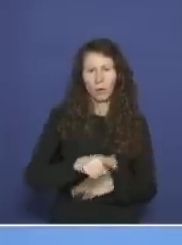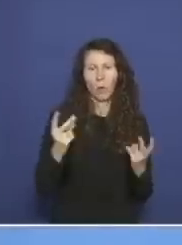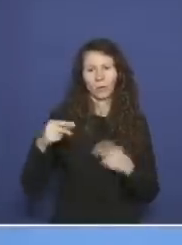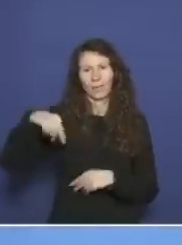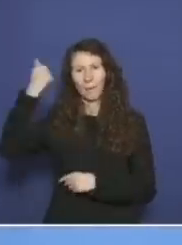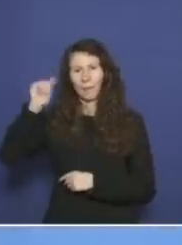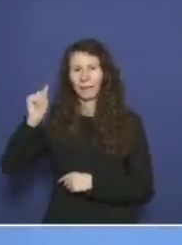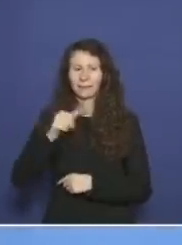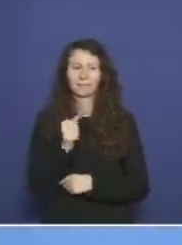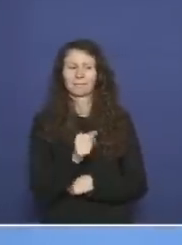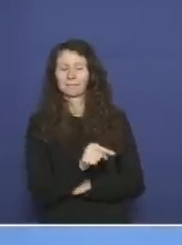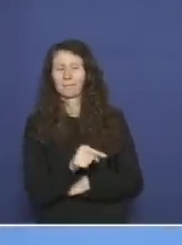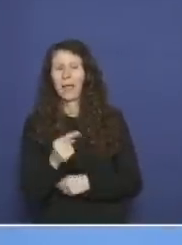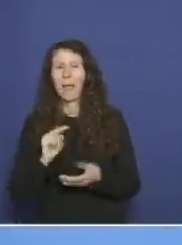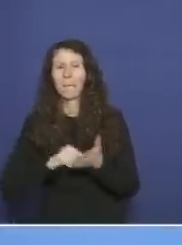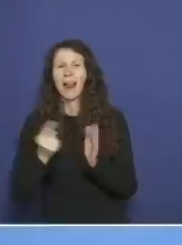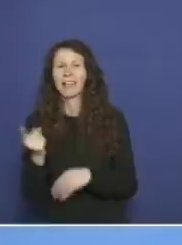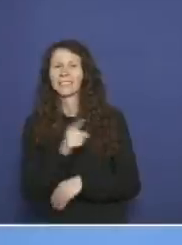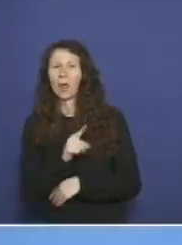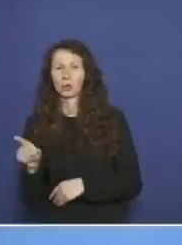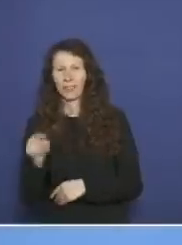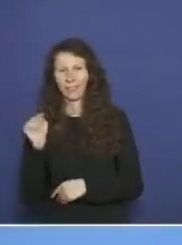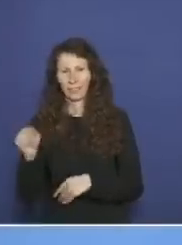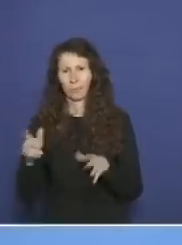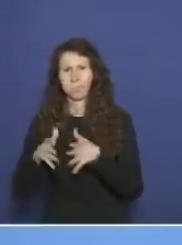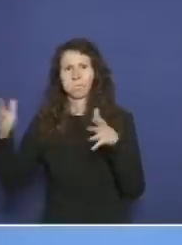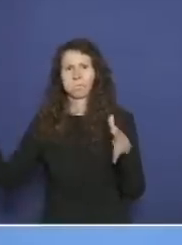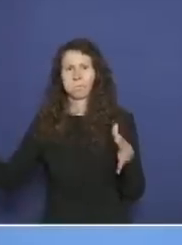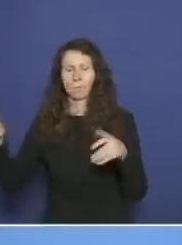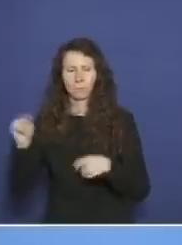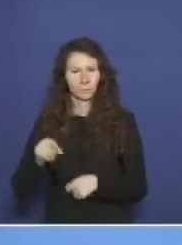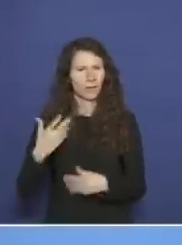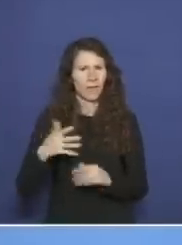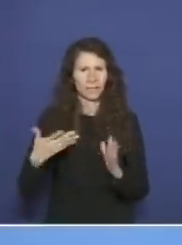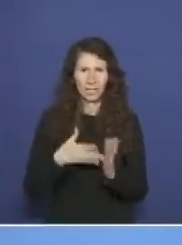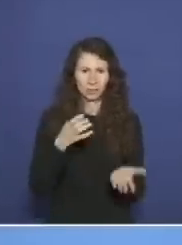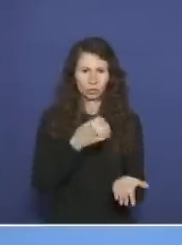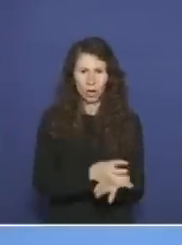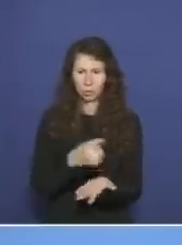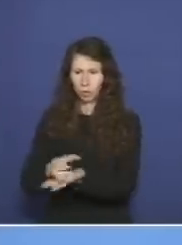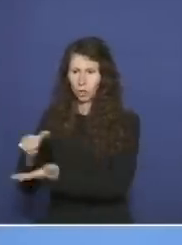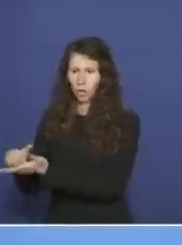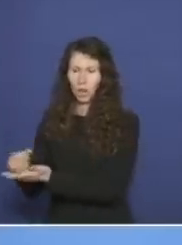Berlin, sind Teststellen entstanden, die genutzt werden.